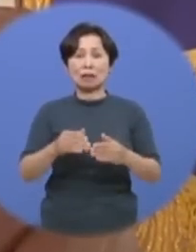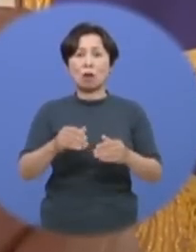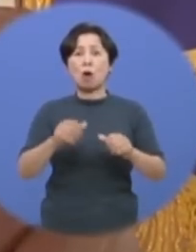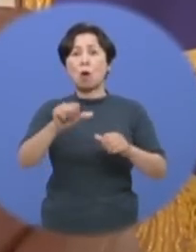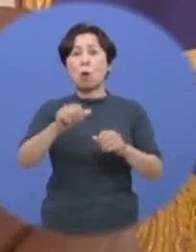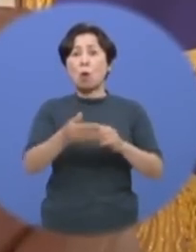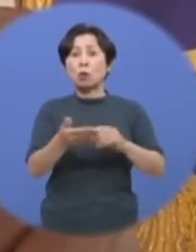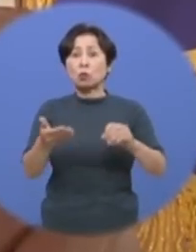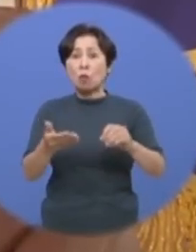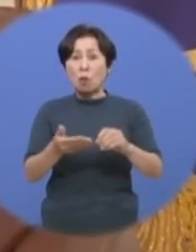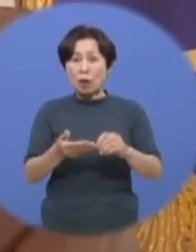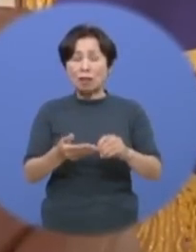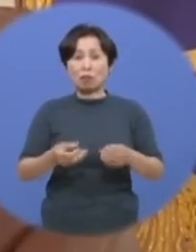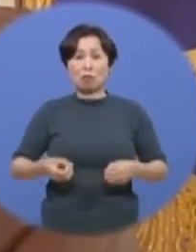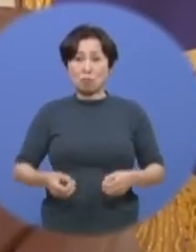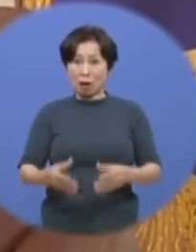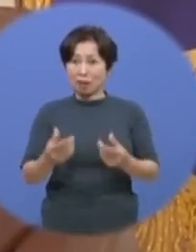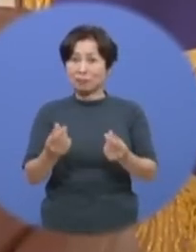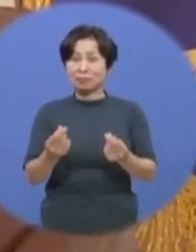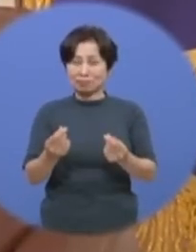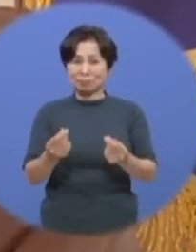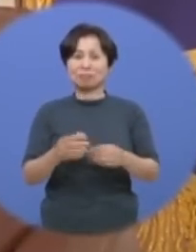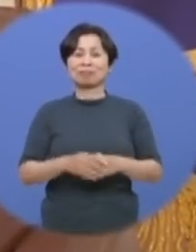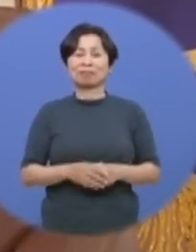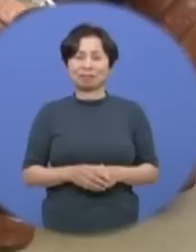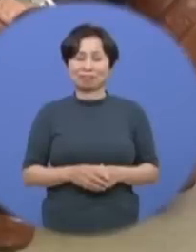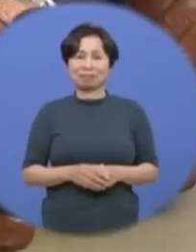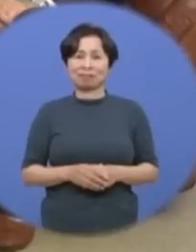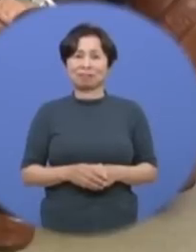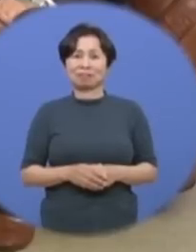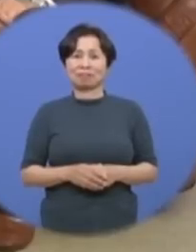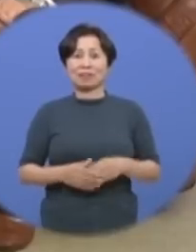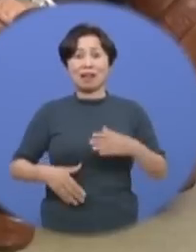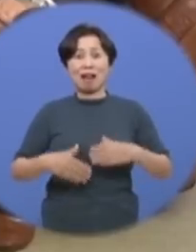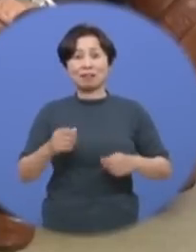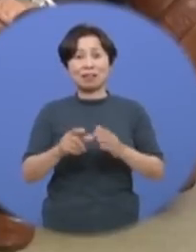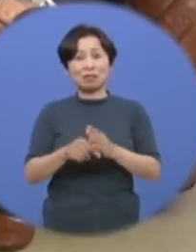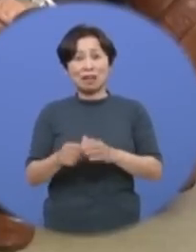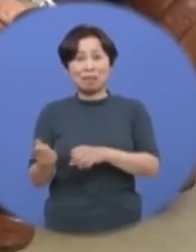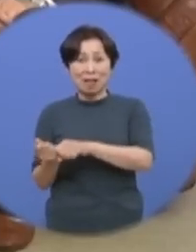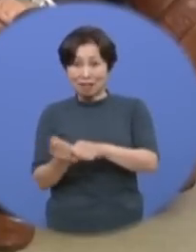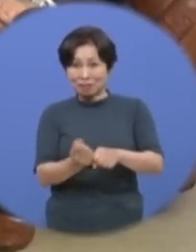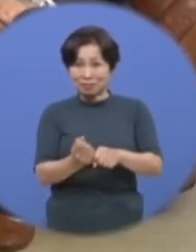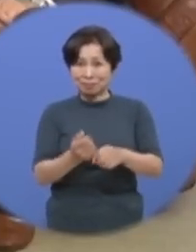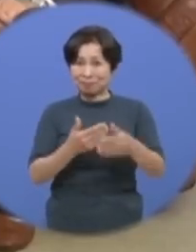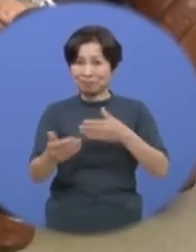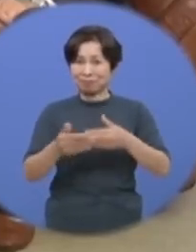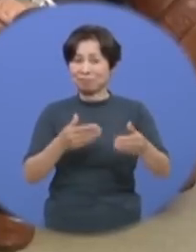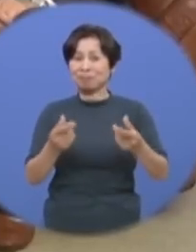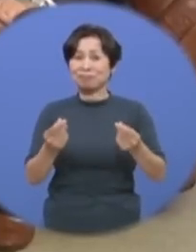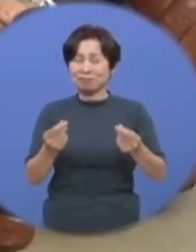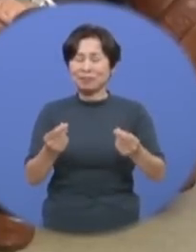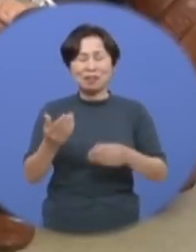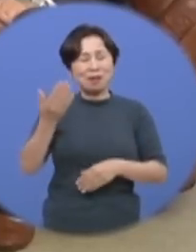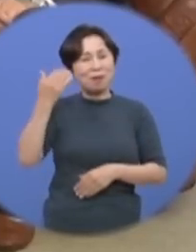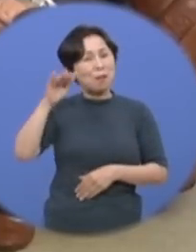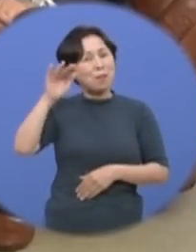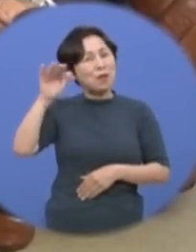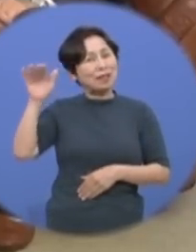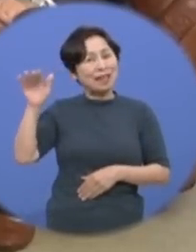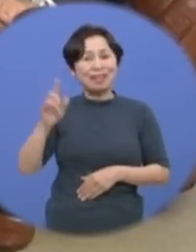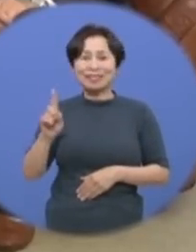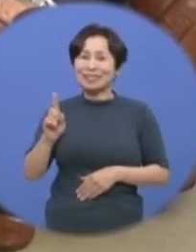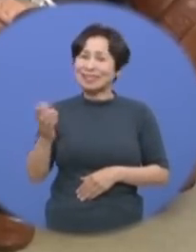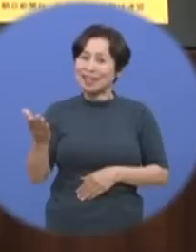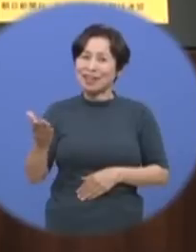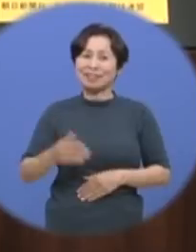出身で僕自身ももちろん学生時代野球なさってたわけなんですが当時のお話思い出から教えて